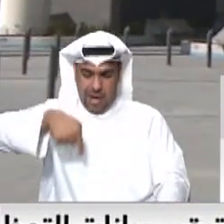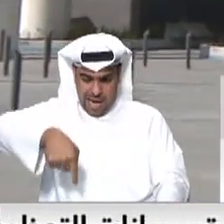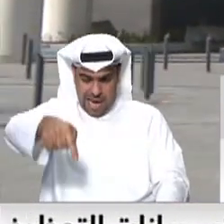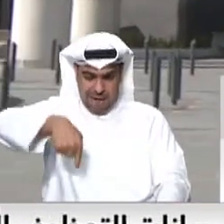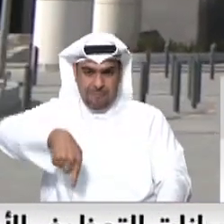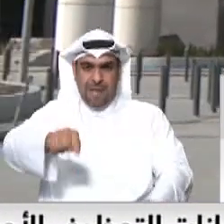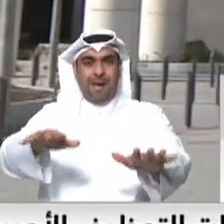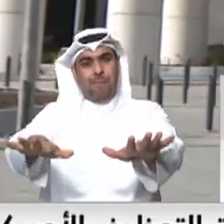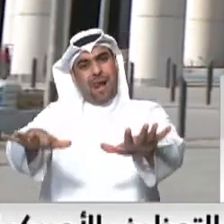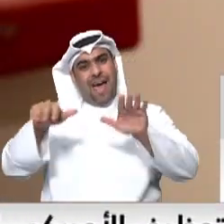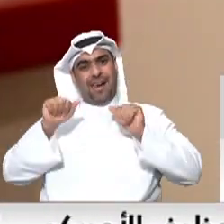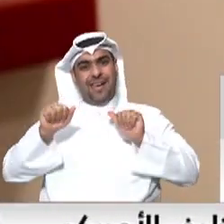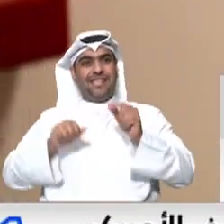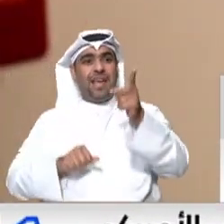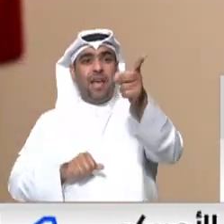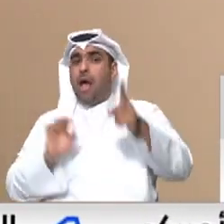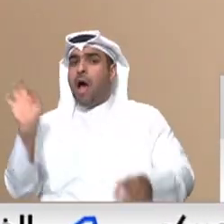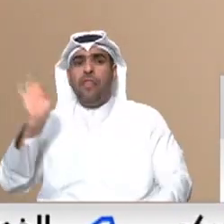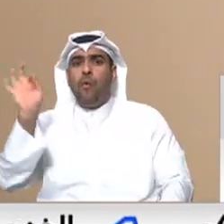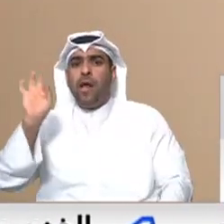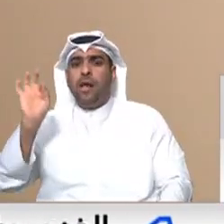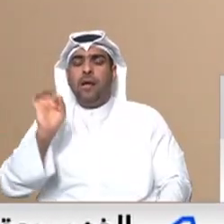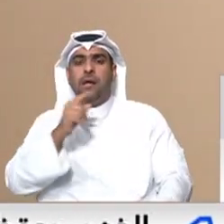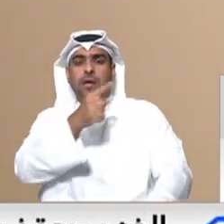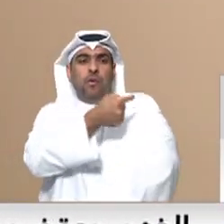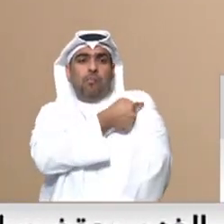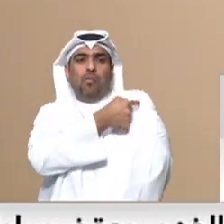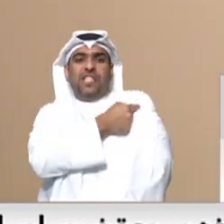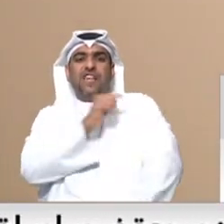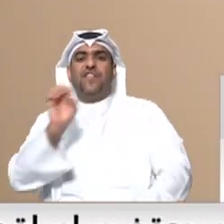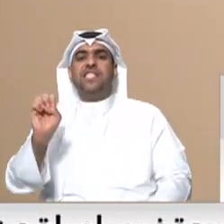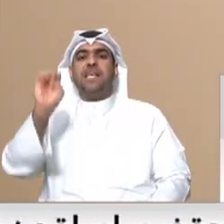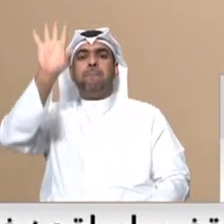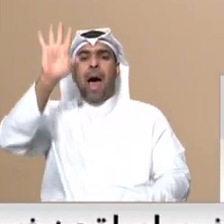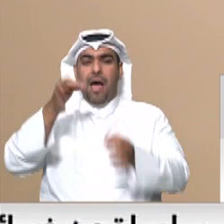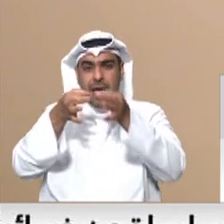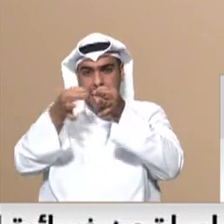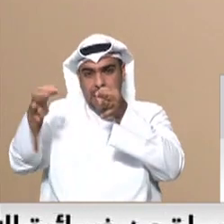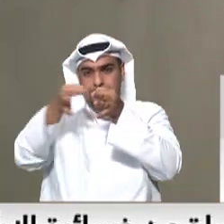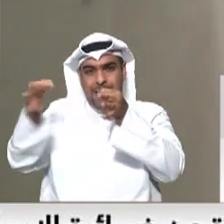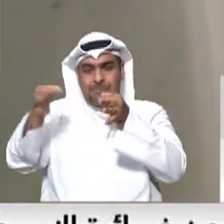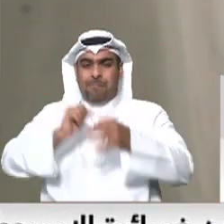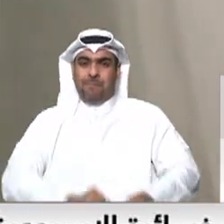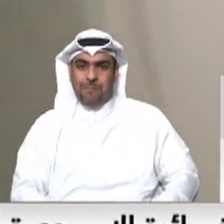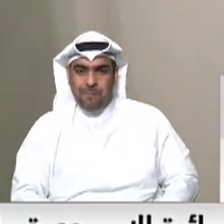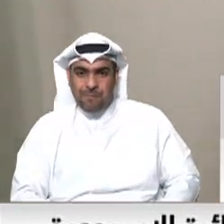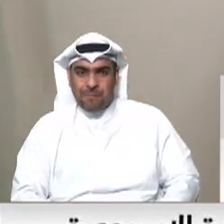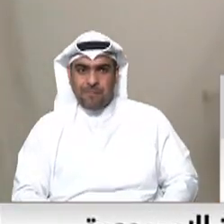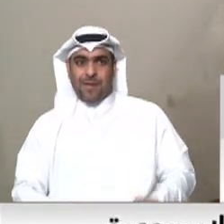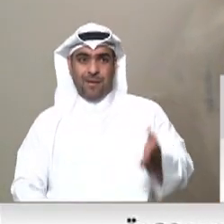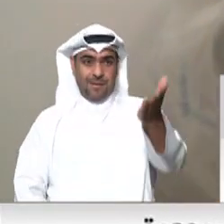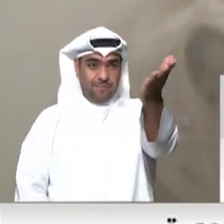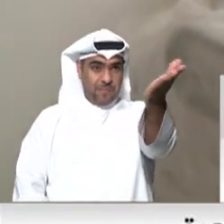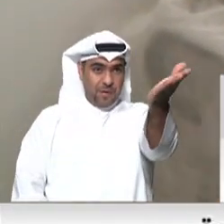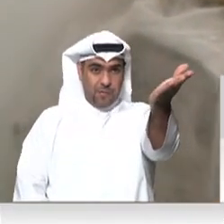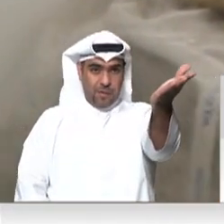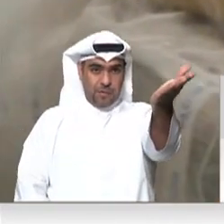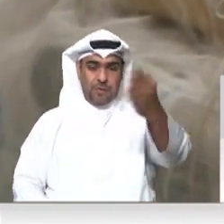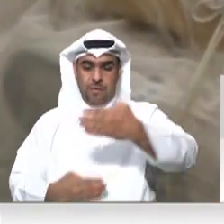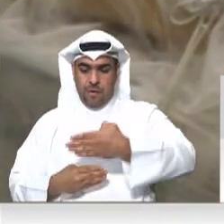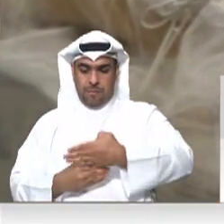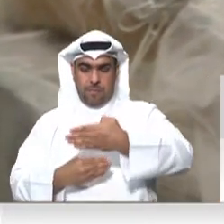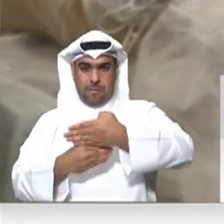الصحية وتوفير خدمات رعاية صحية عالية الجودة على رأس أولويات الحكومة من خلال حجم المشاريع الضخمة